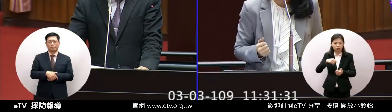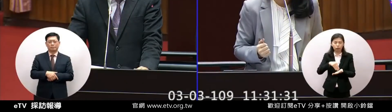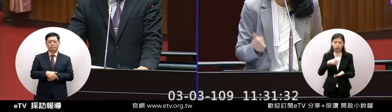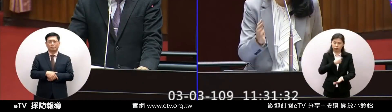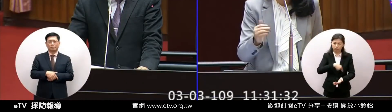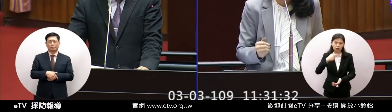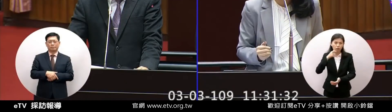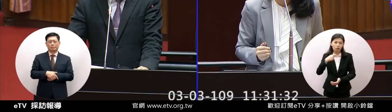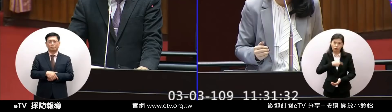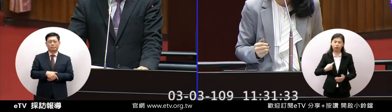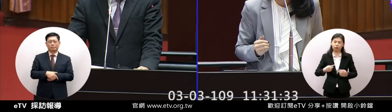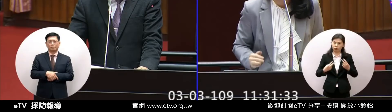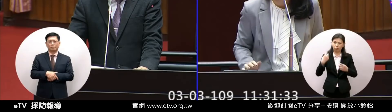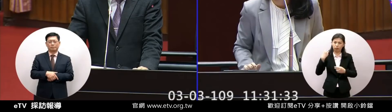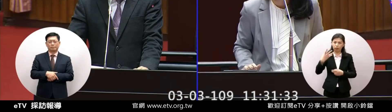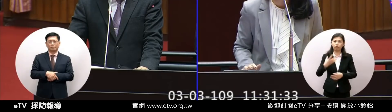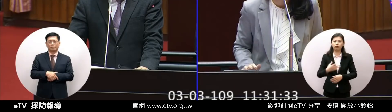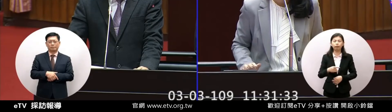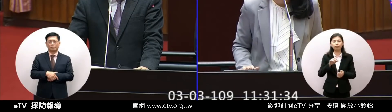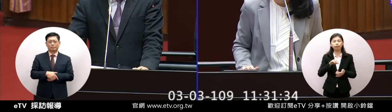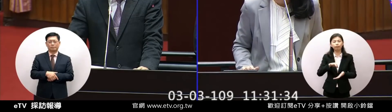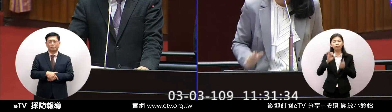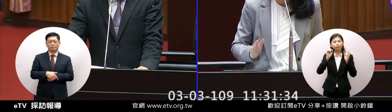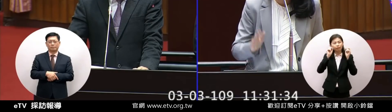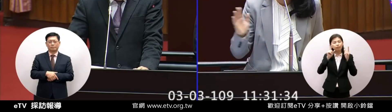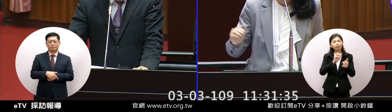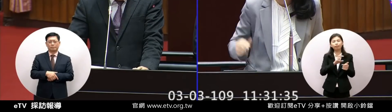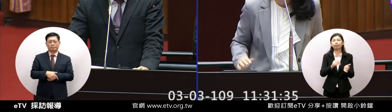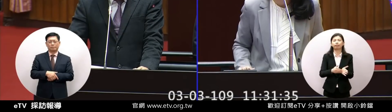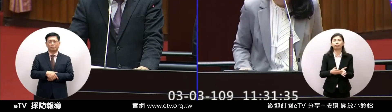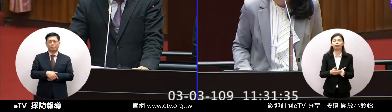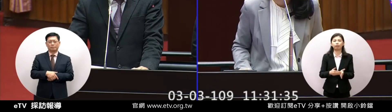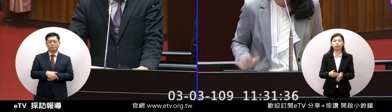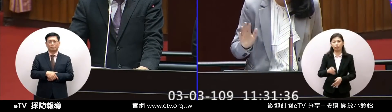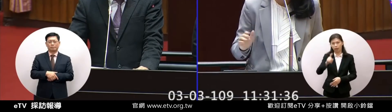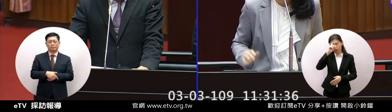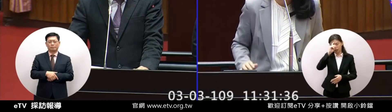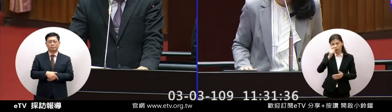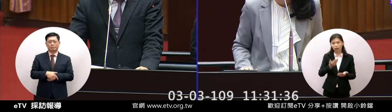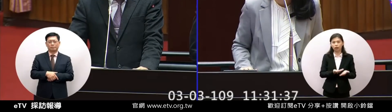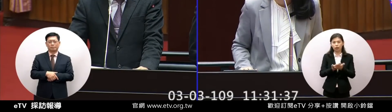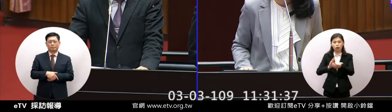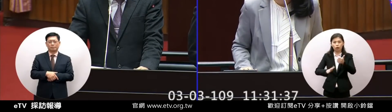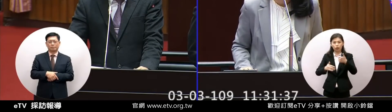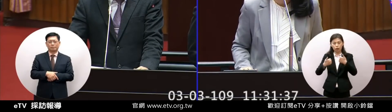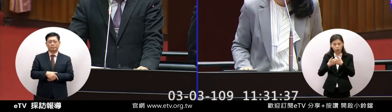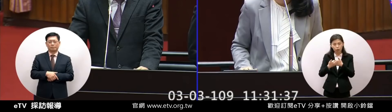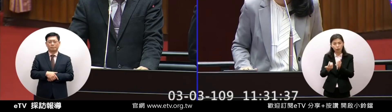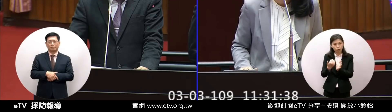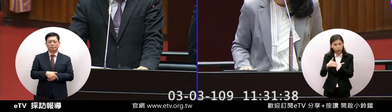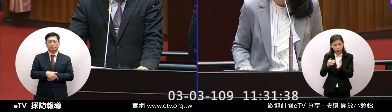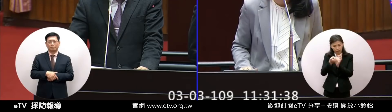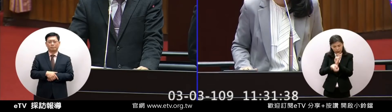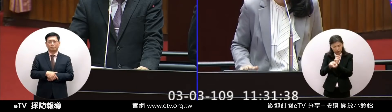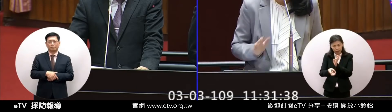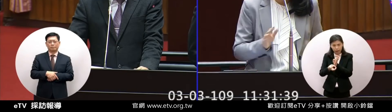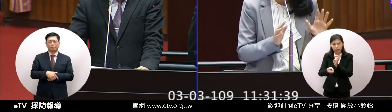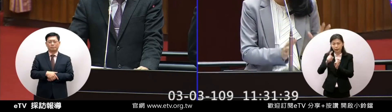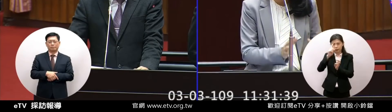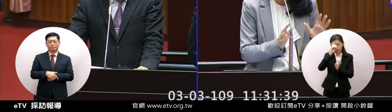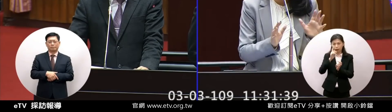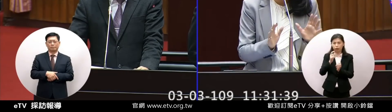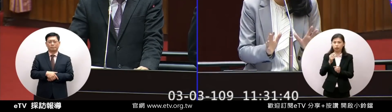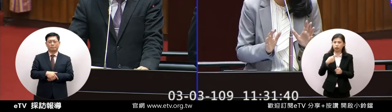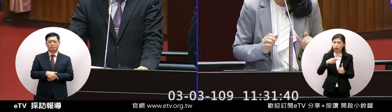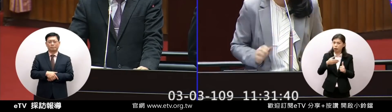软体跟硬体。好，这边只是做一个善意的提醒。那希望后面我们复委之后，在委员会看到的这个编列细目，可以更符合